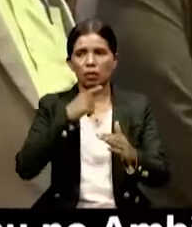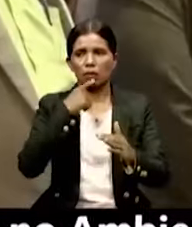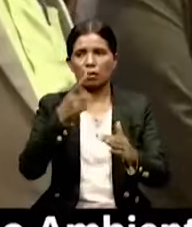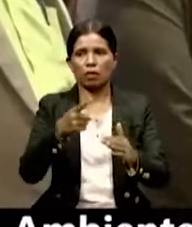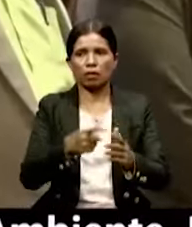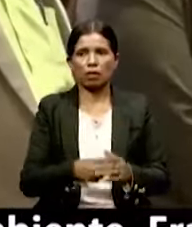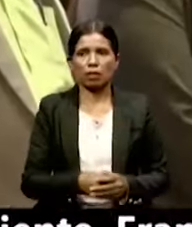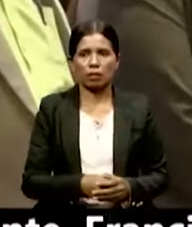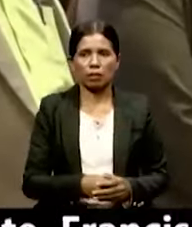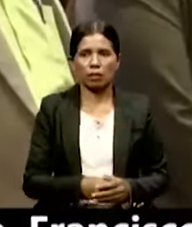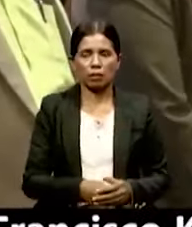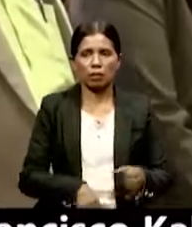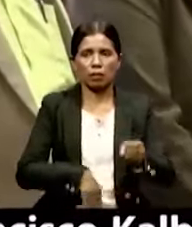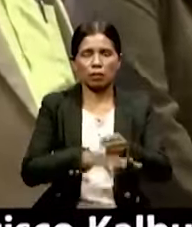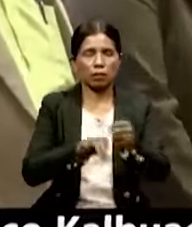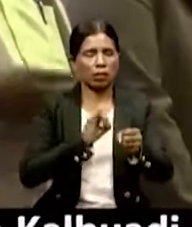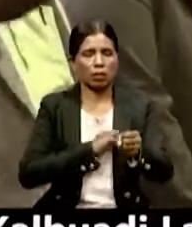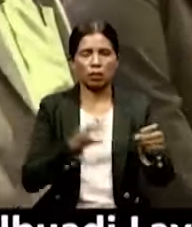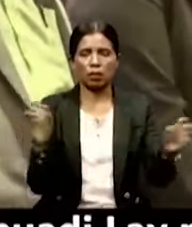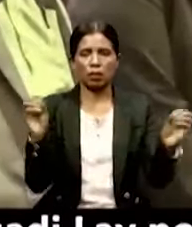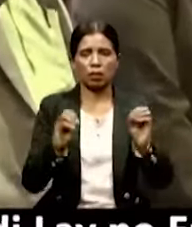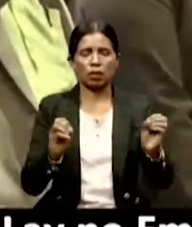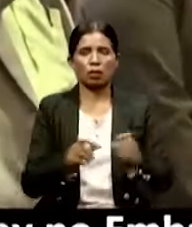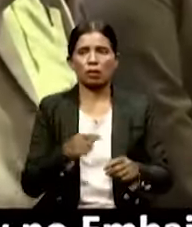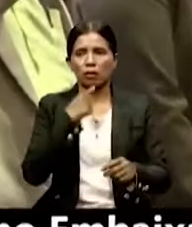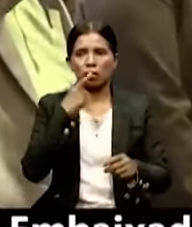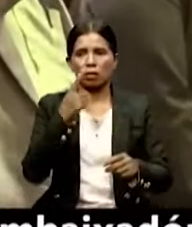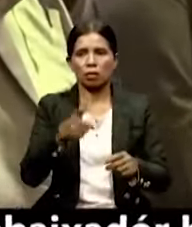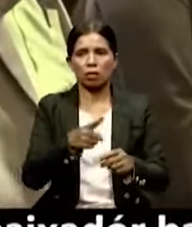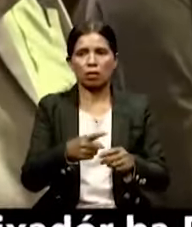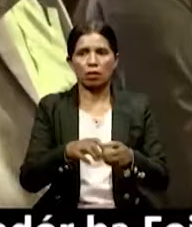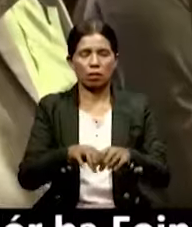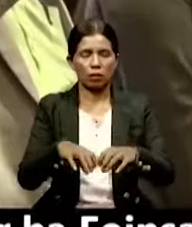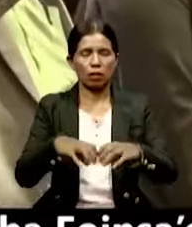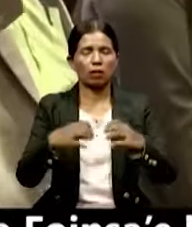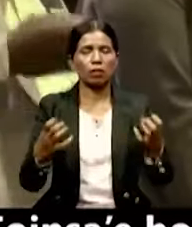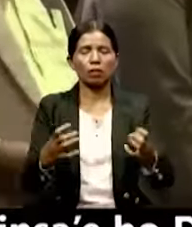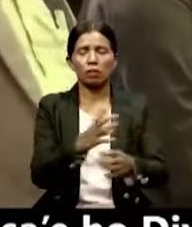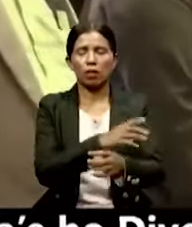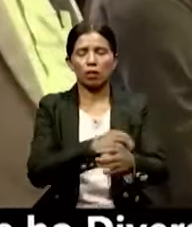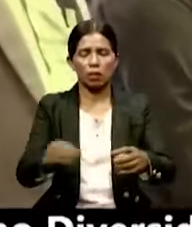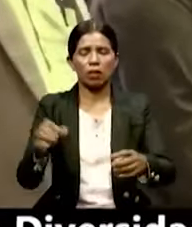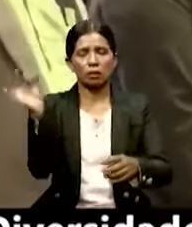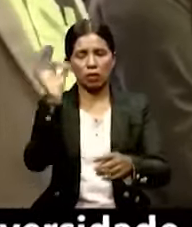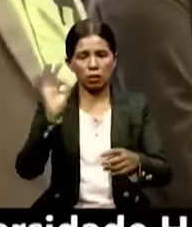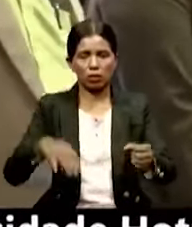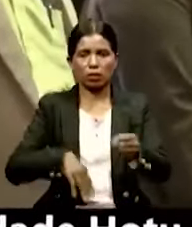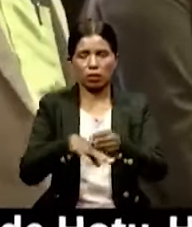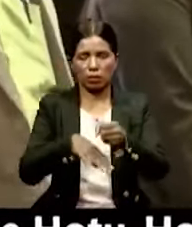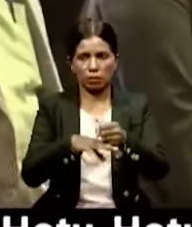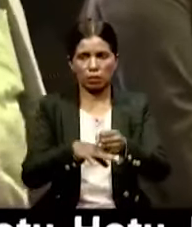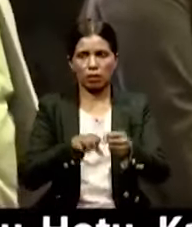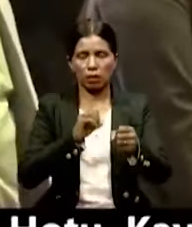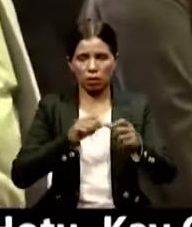Tanpa paixão no futebol, kalau kue buat tidak nak sobu ia tidak sama futebol. Kau prefer